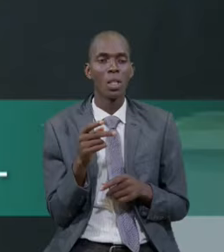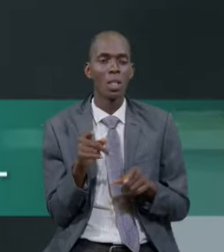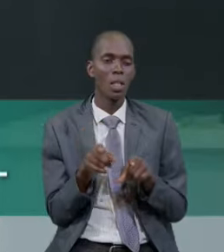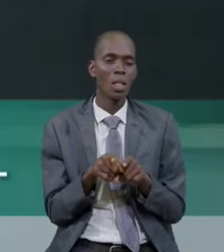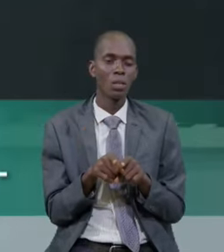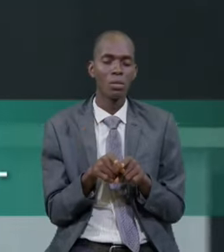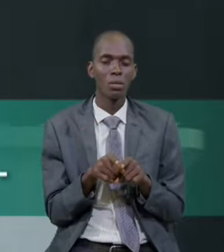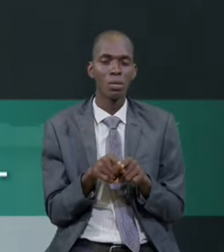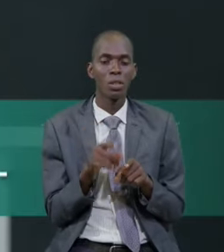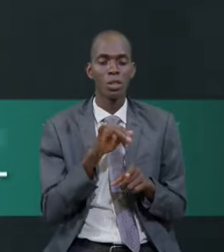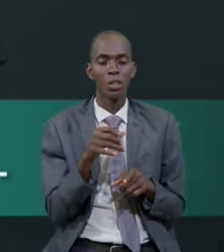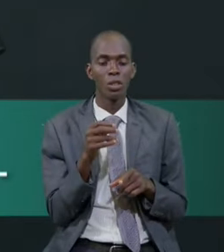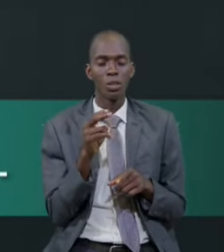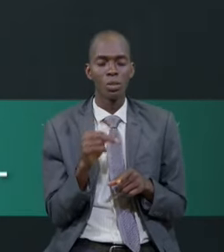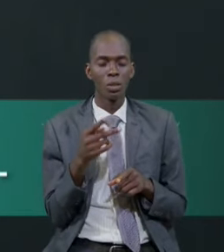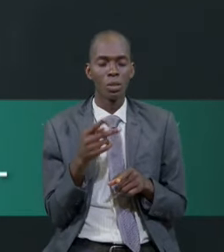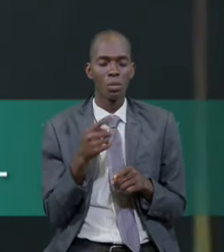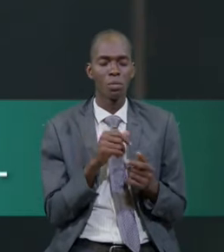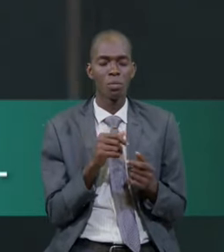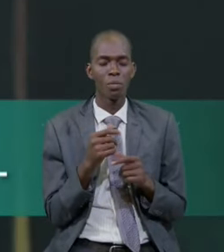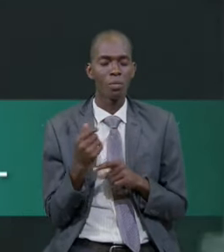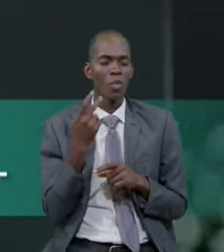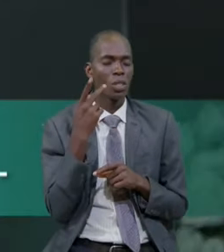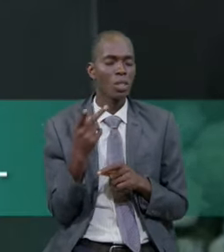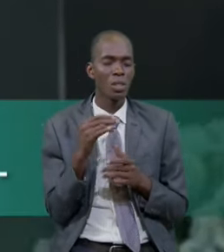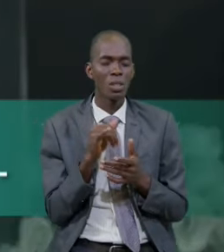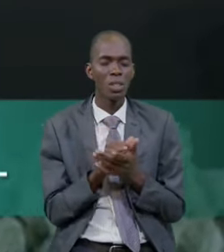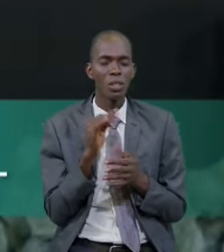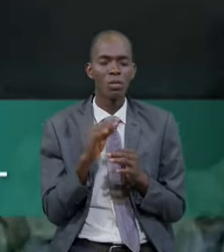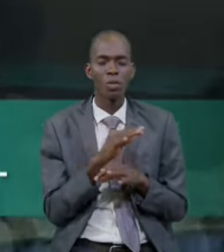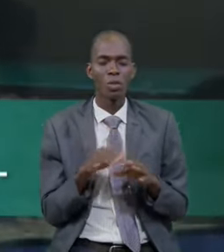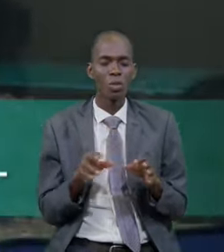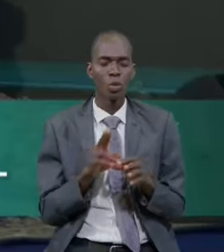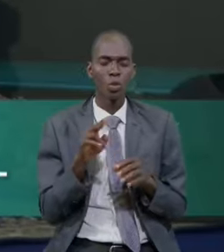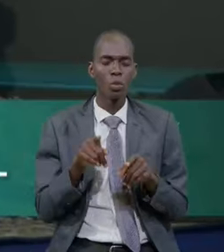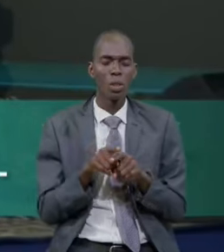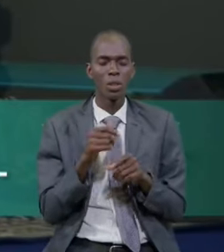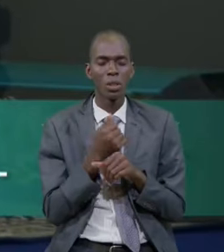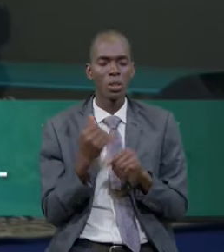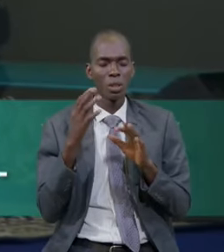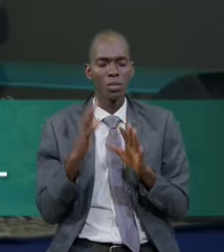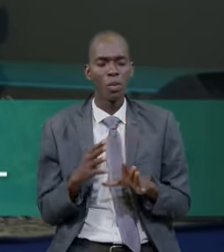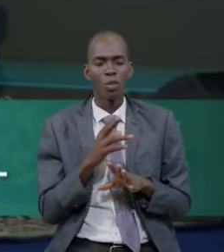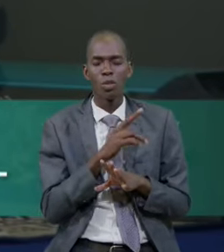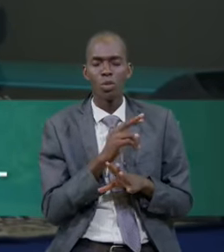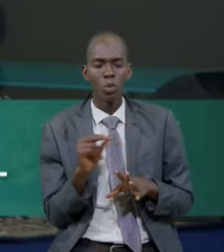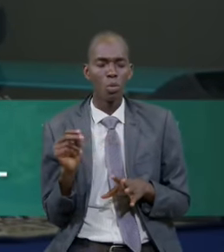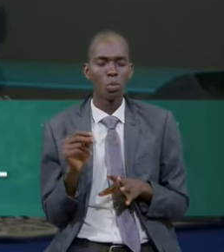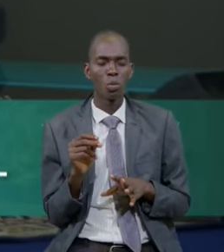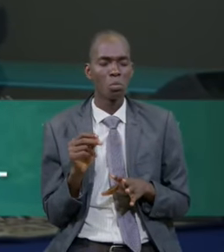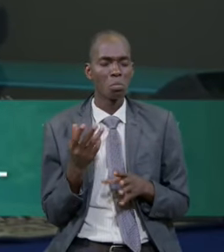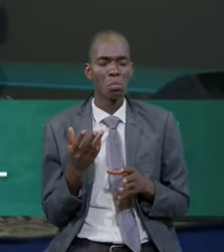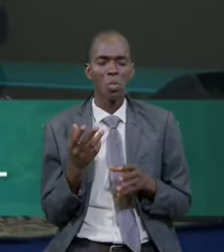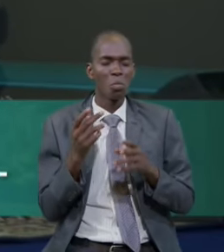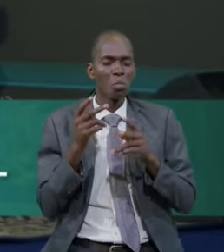Christ doit croître. Il est mon sauveur. Il est mon sanctificateur. Je le connais comme celui qui me baptise